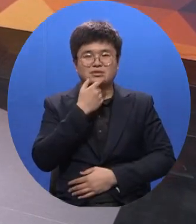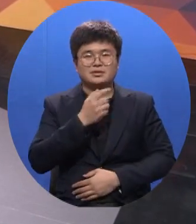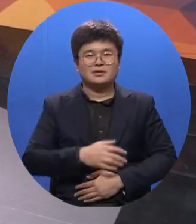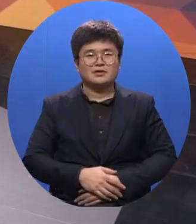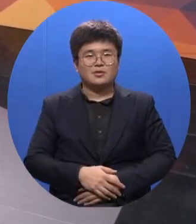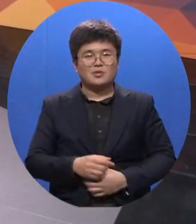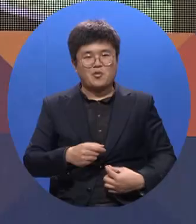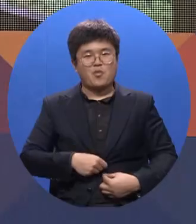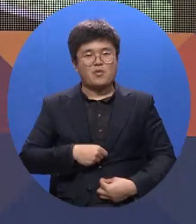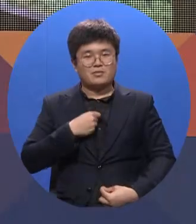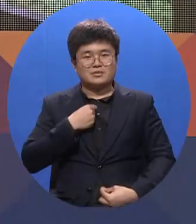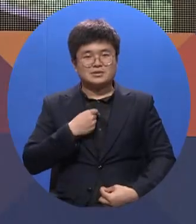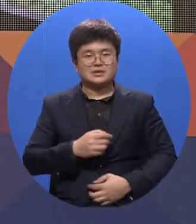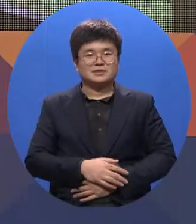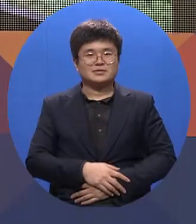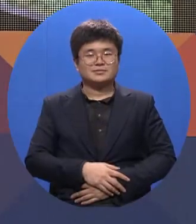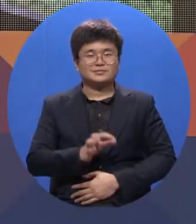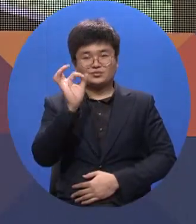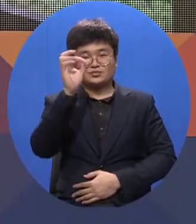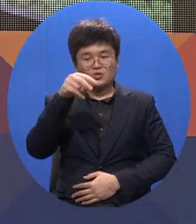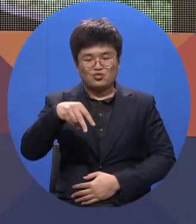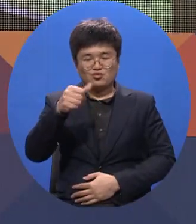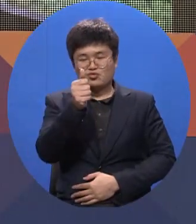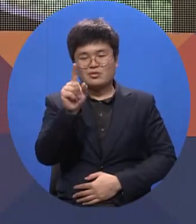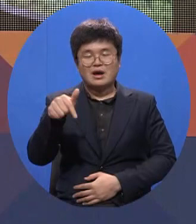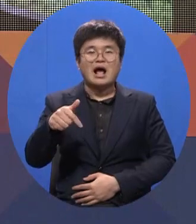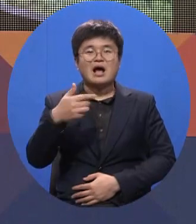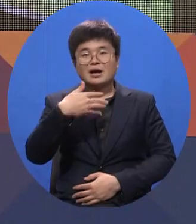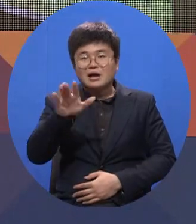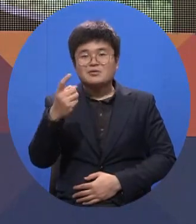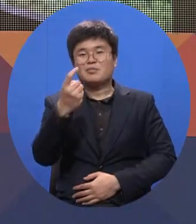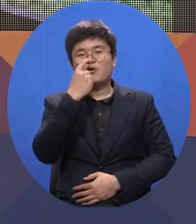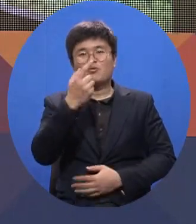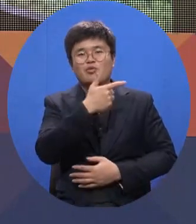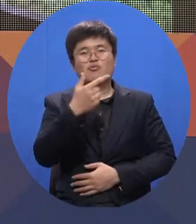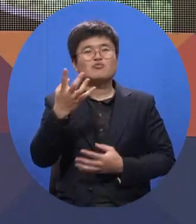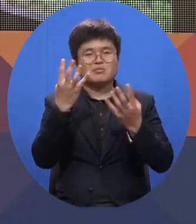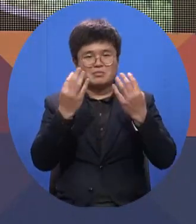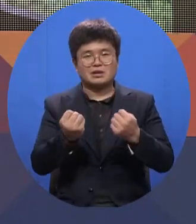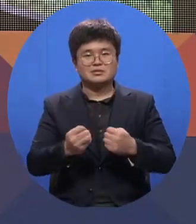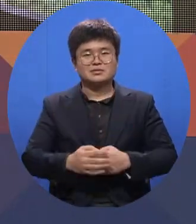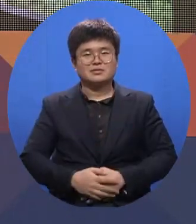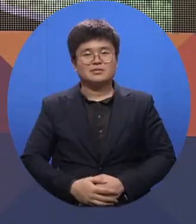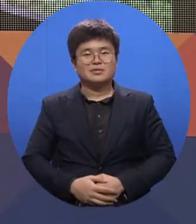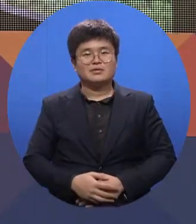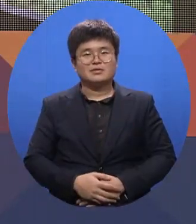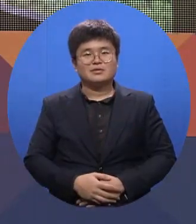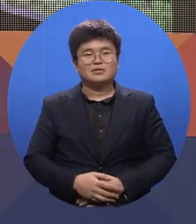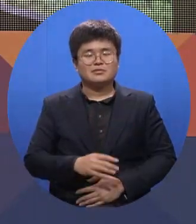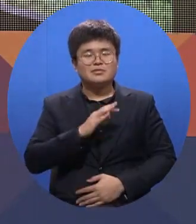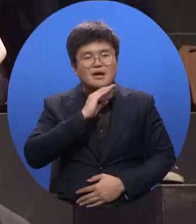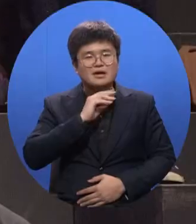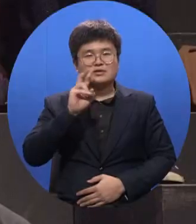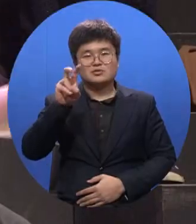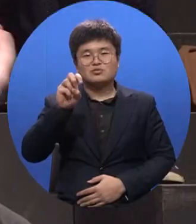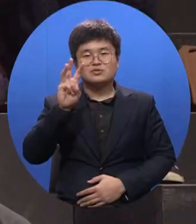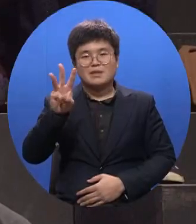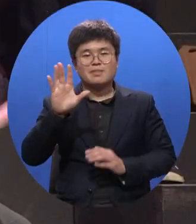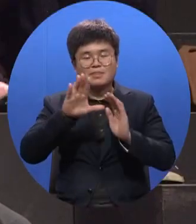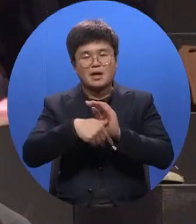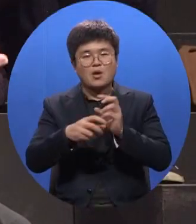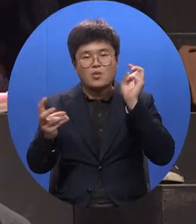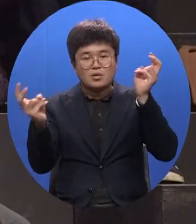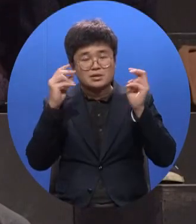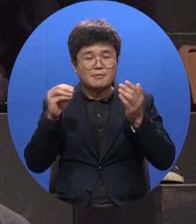그리고 솔직히 유학 가면서 배웠던 거 너무 많았어요 근데 뭔지 개 나이에 23살 때 회사